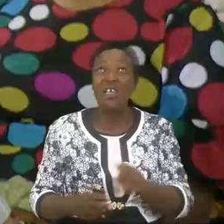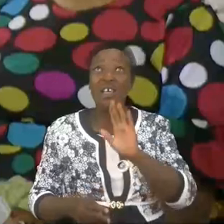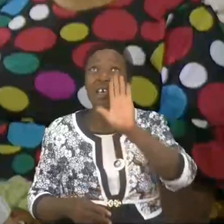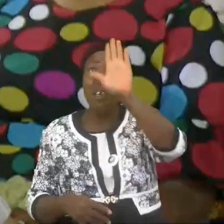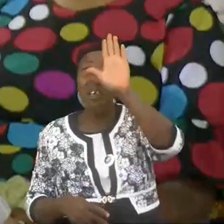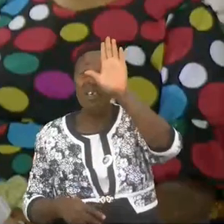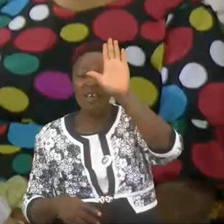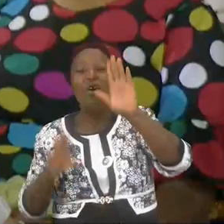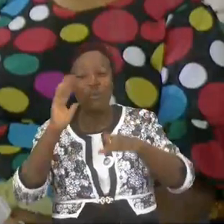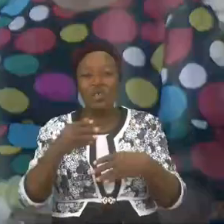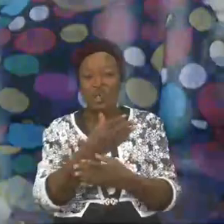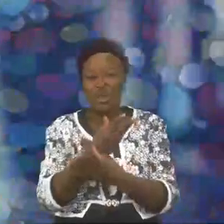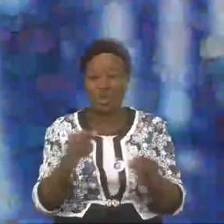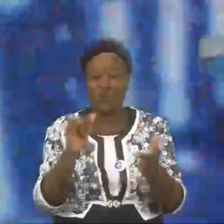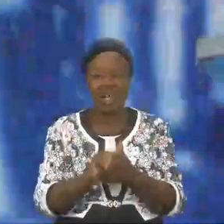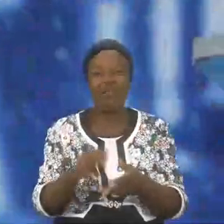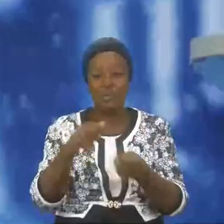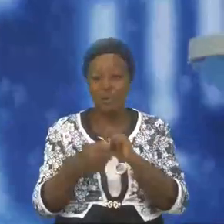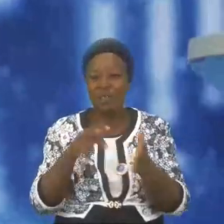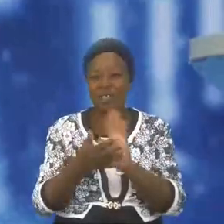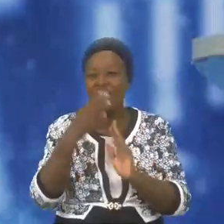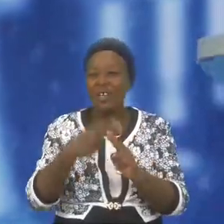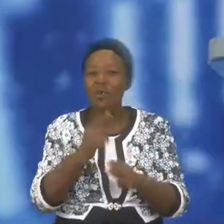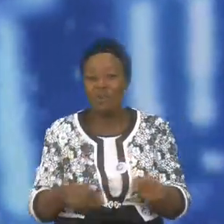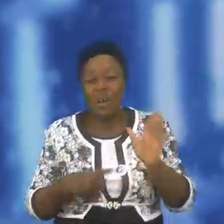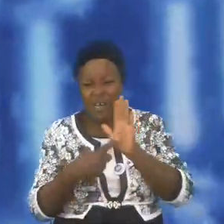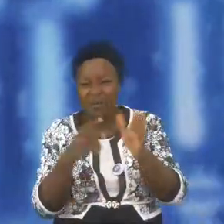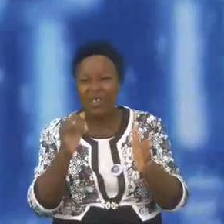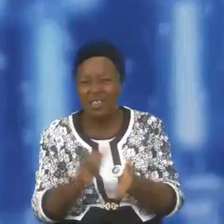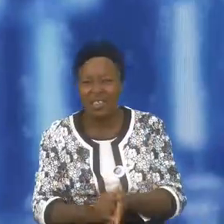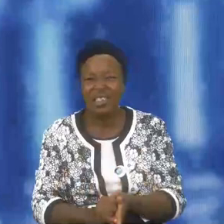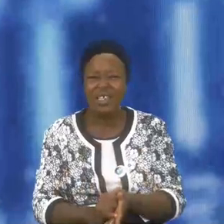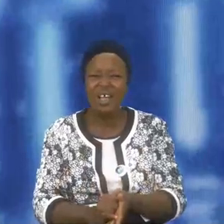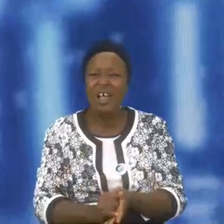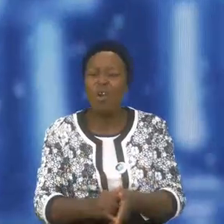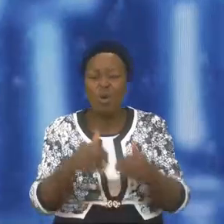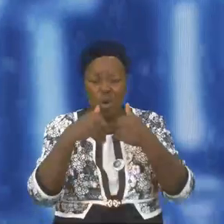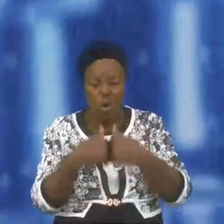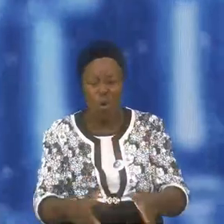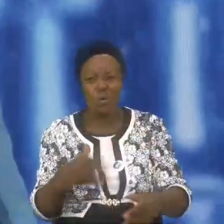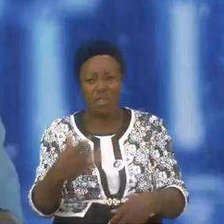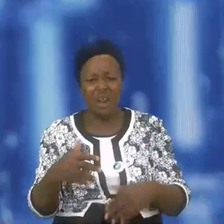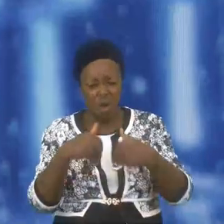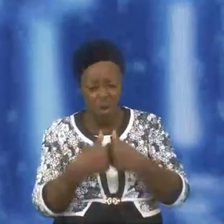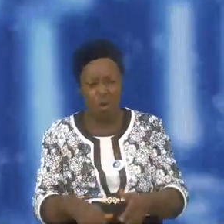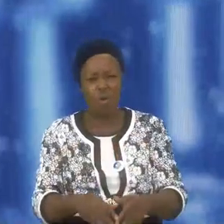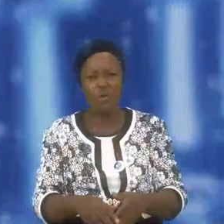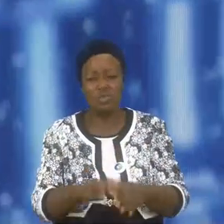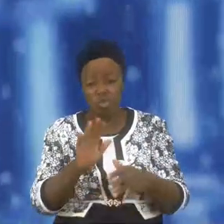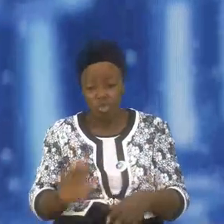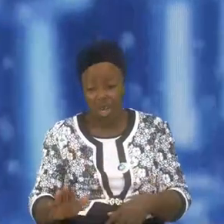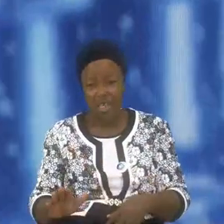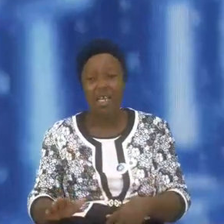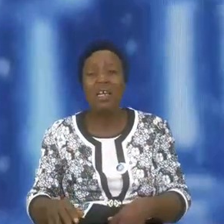Il va régler ce problème. Il va révéler ces choses perdues, cette personne, l'enfant qui est